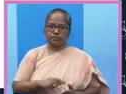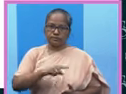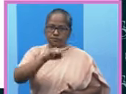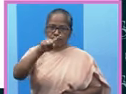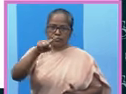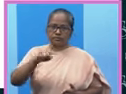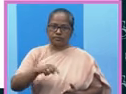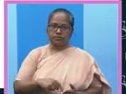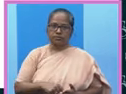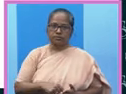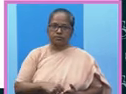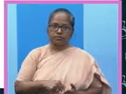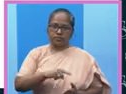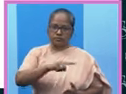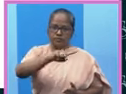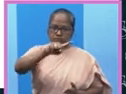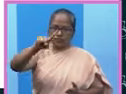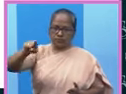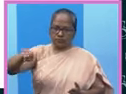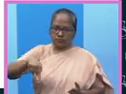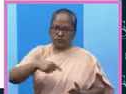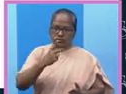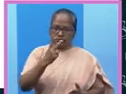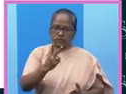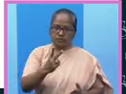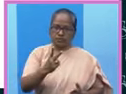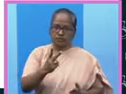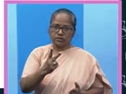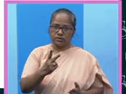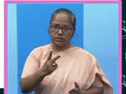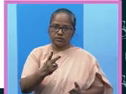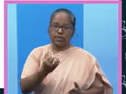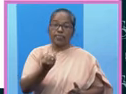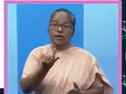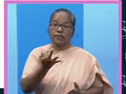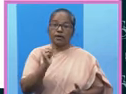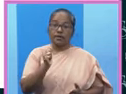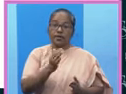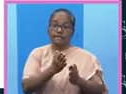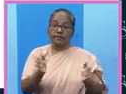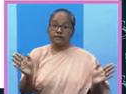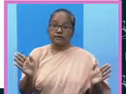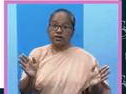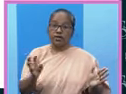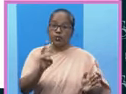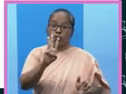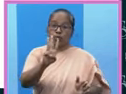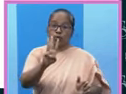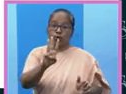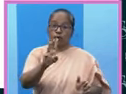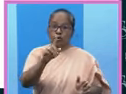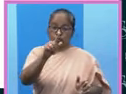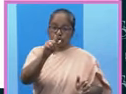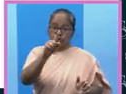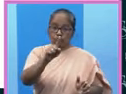இந்த வட்டத்து போர்டு பாருங்கள், இந்த வட்டத்தில் என்ன செஞ்சுருக்காங்க, எத்தனை பாகமாக பிரிச்சுருக்காங்க, 3.